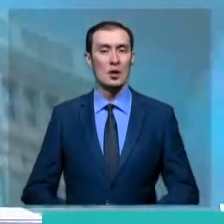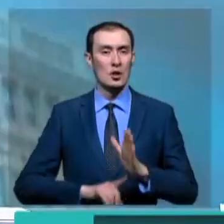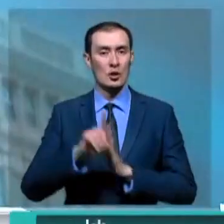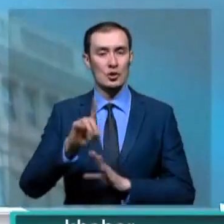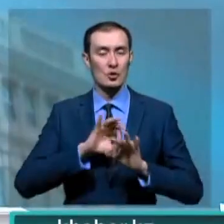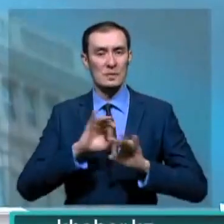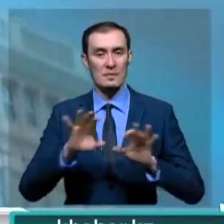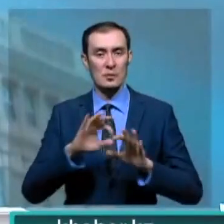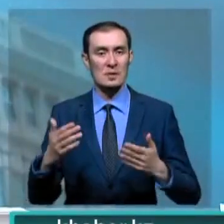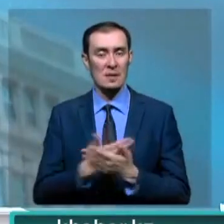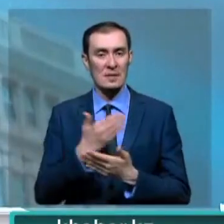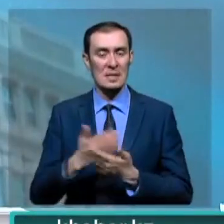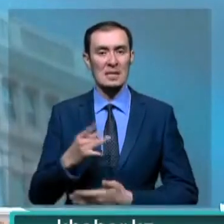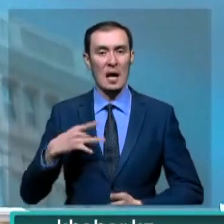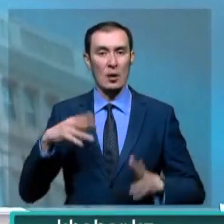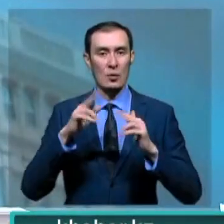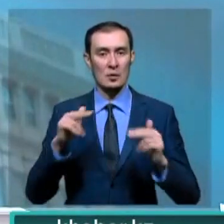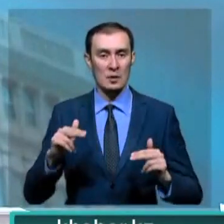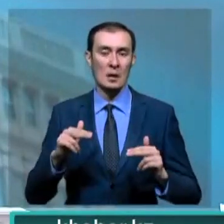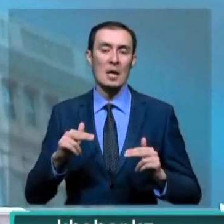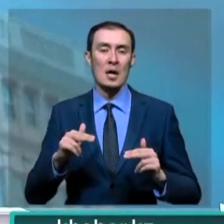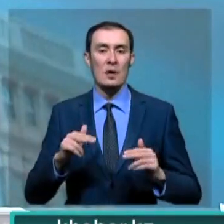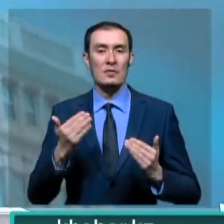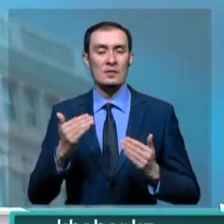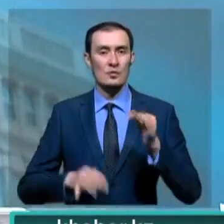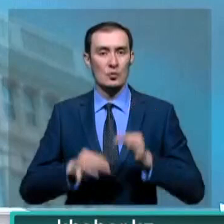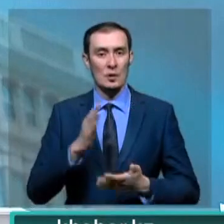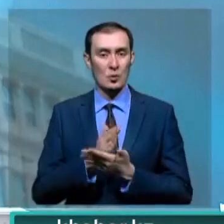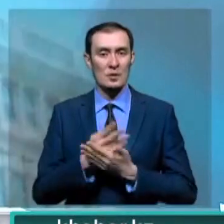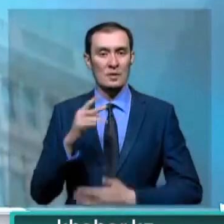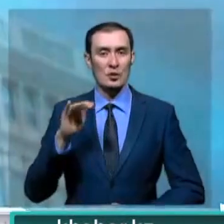И начнем выпуск с новостей из Ак-Орды. В производстве находится